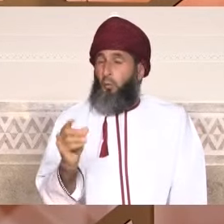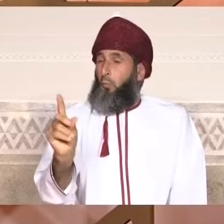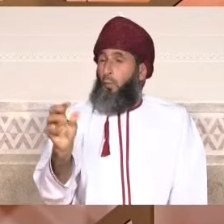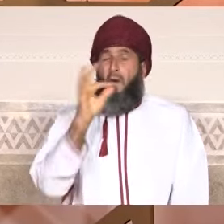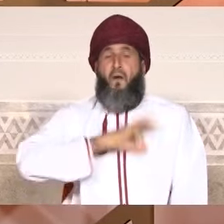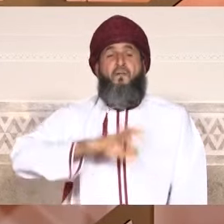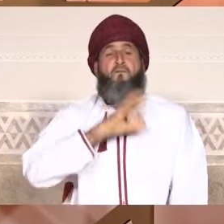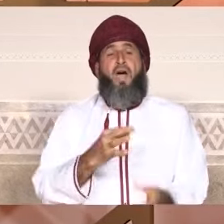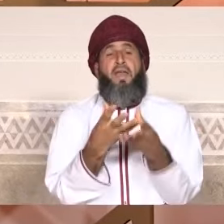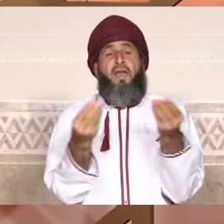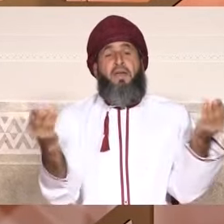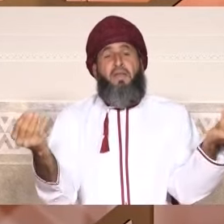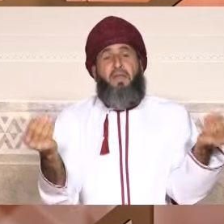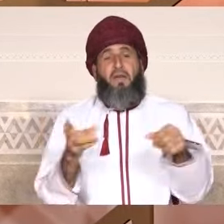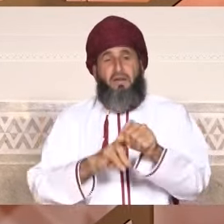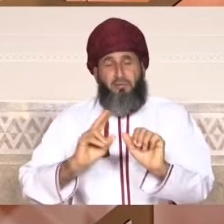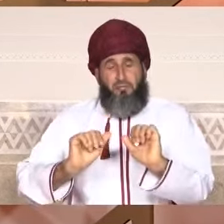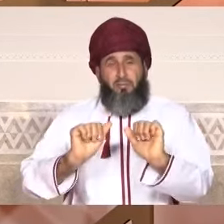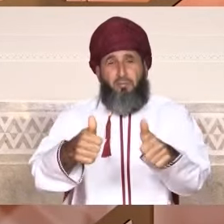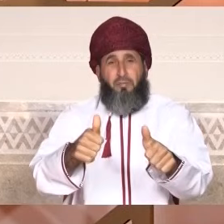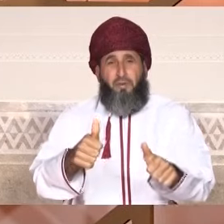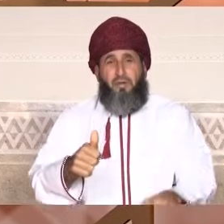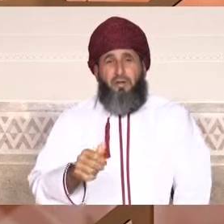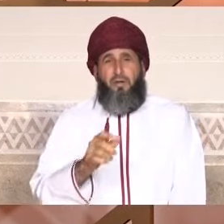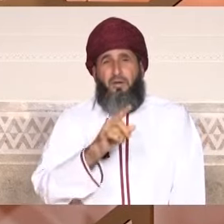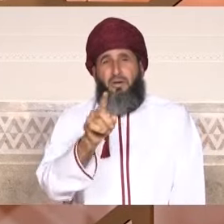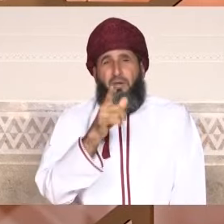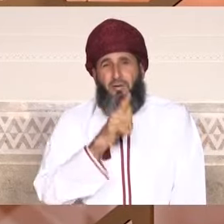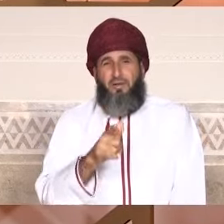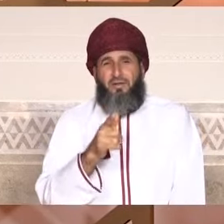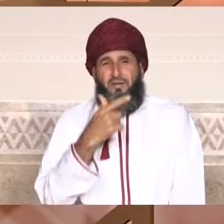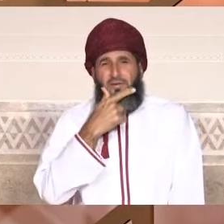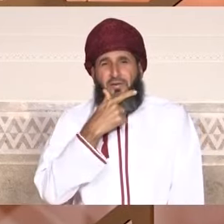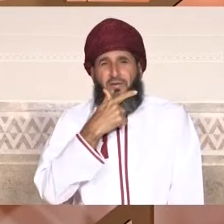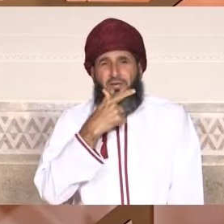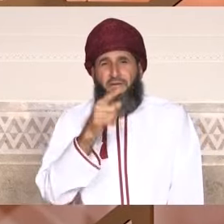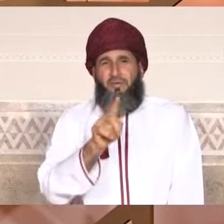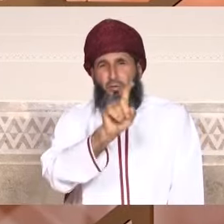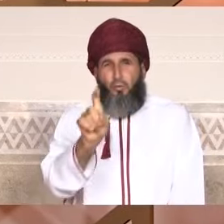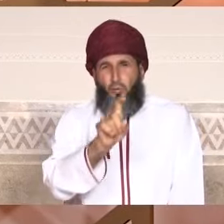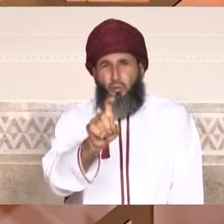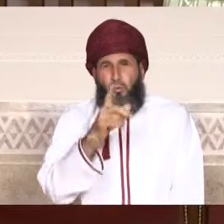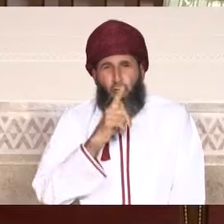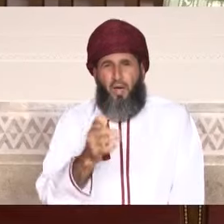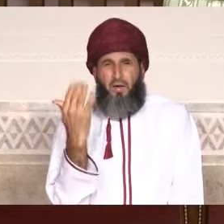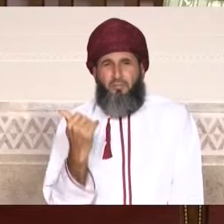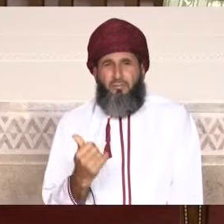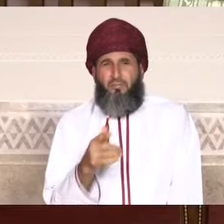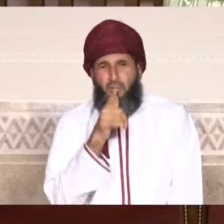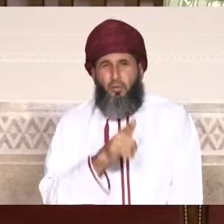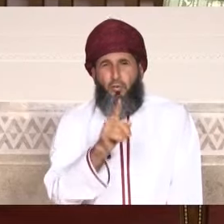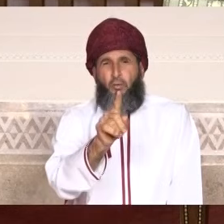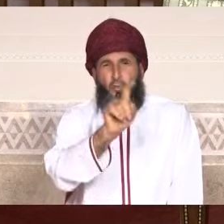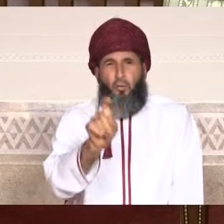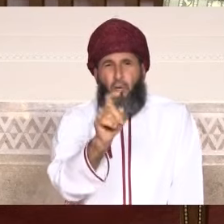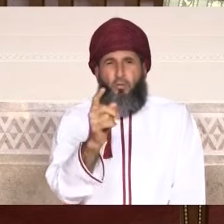فائدة كبيرة لنا جميعا. ونبدأ اليوم بإذن الله تعالى مع عبد الرحمن، والذي وقف عند سؤاله الأول، ندخل اليوم معه